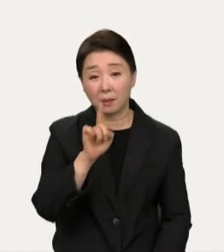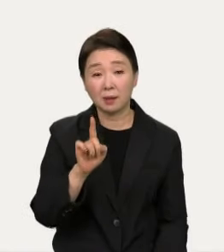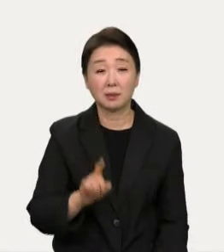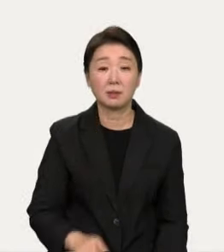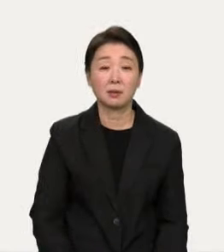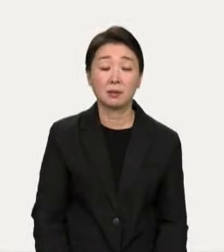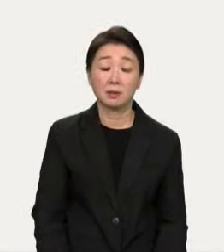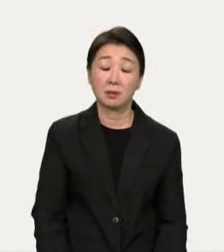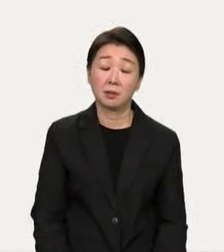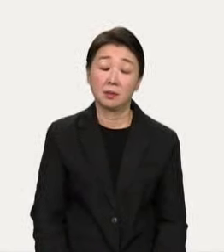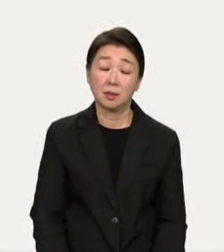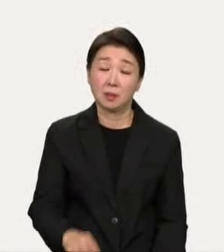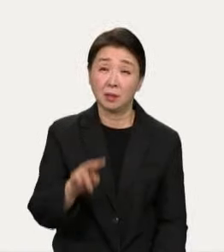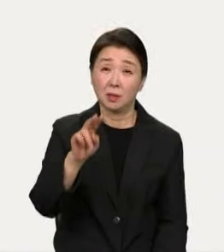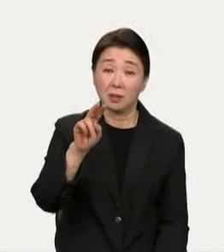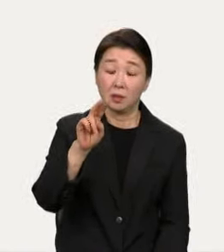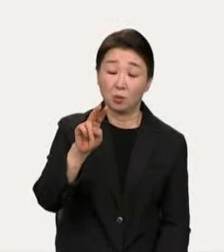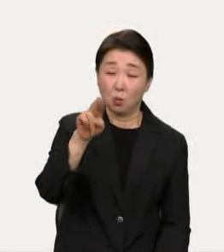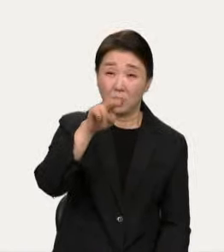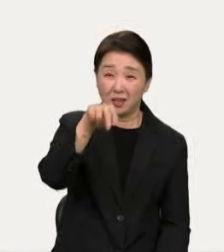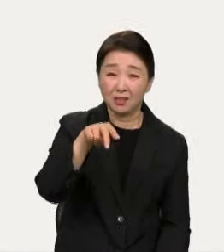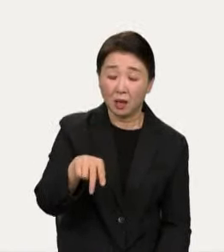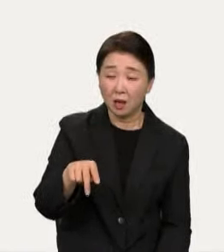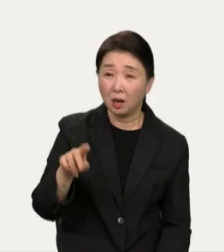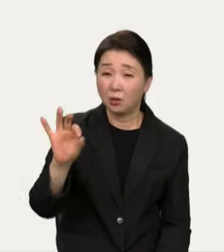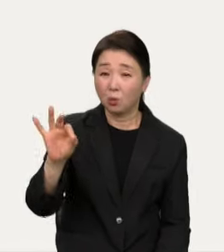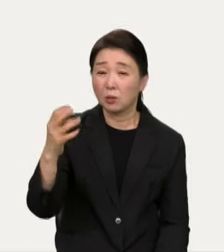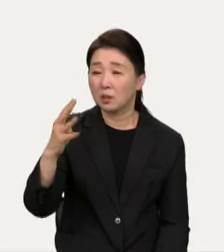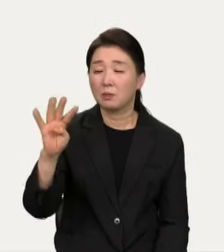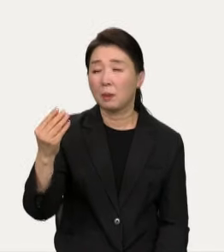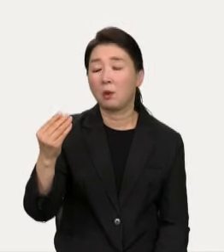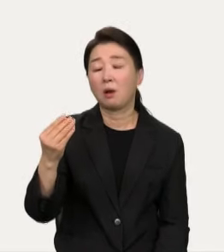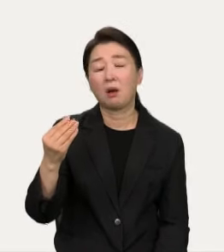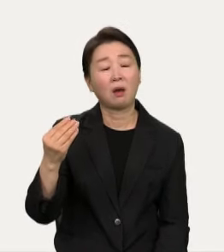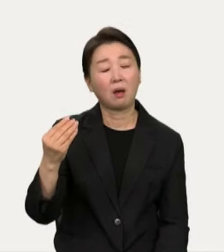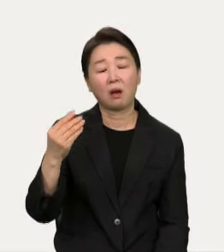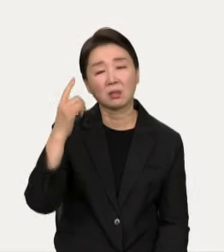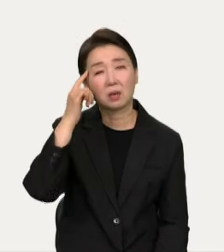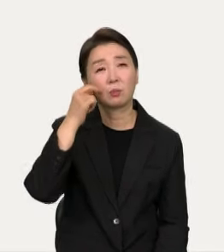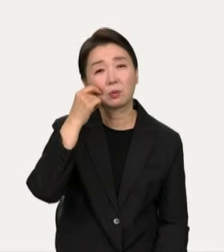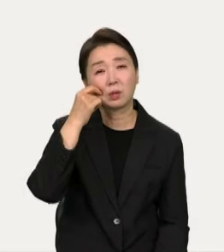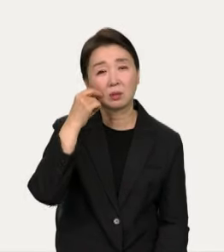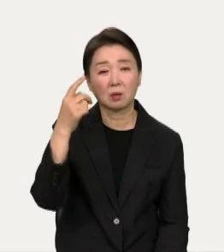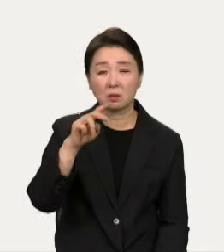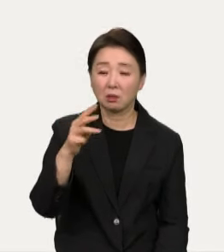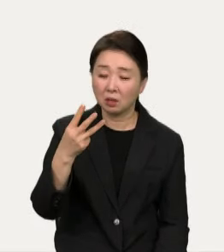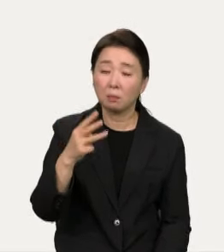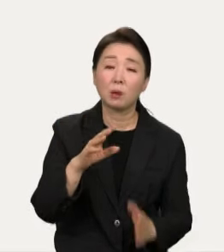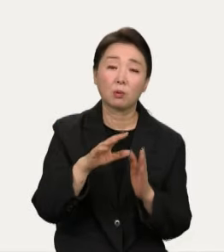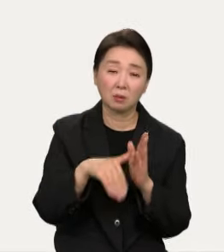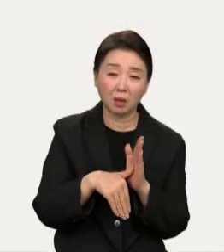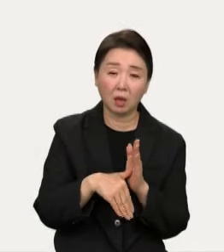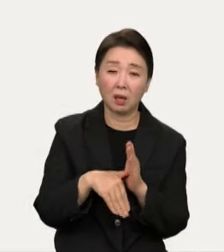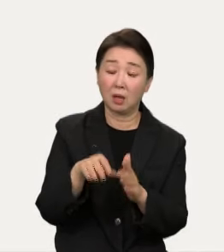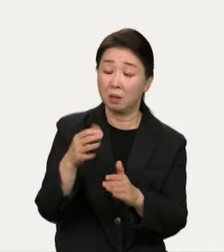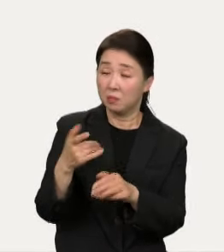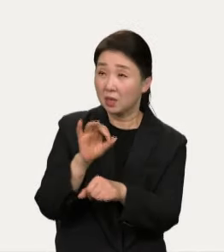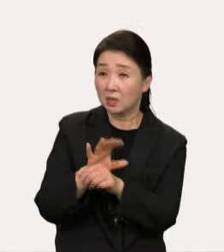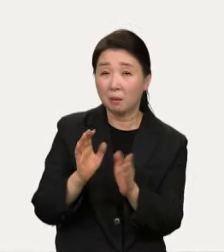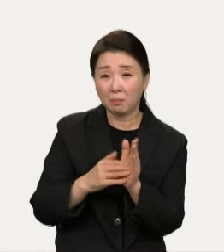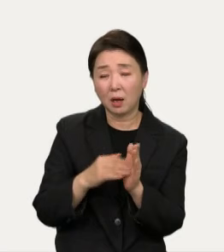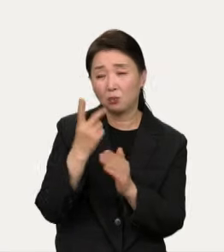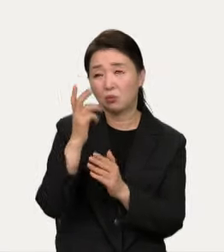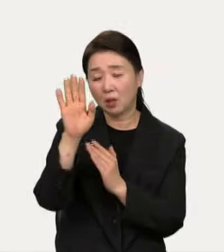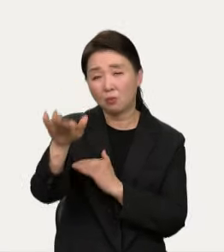JTBC에 환율 1,400원대 시나리오는 없었다고 밝혔습니다. 1,300원대 선 구매한 물량이 있지만 두세